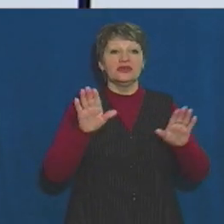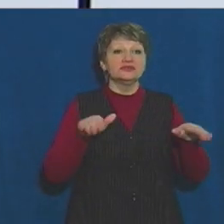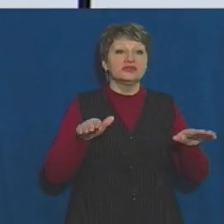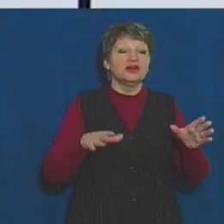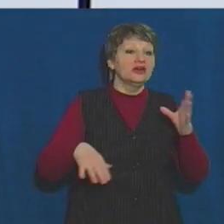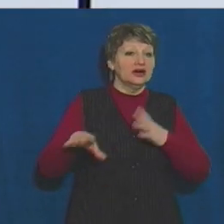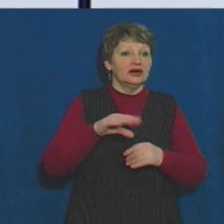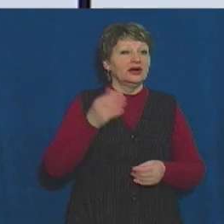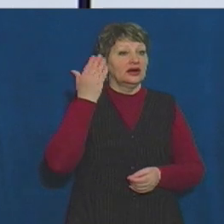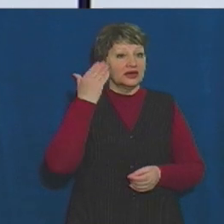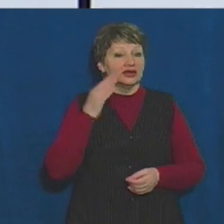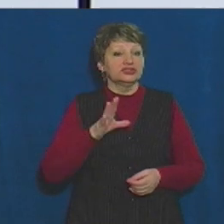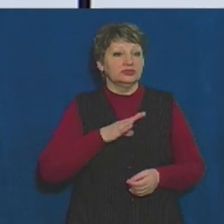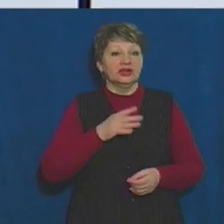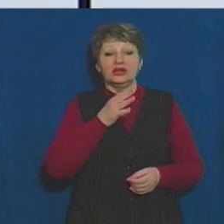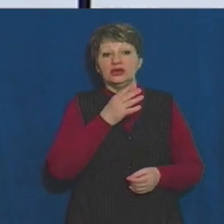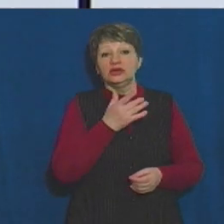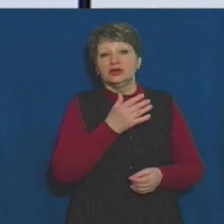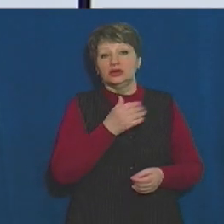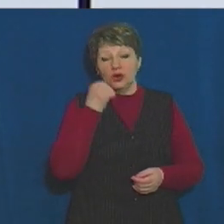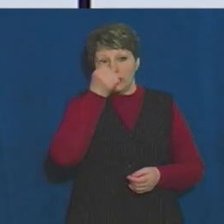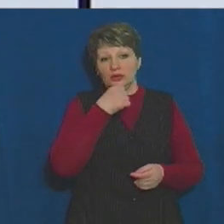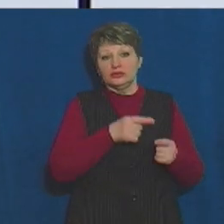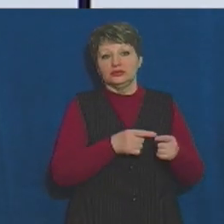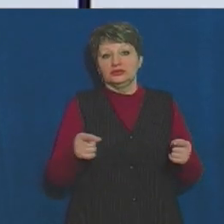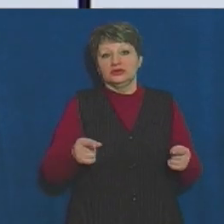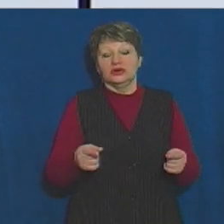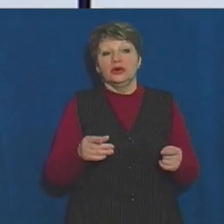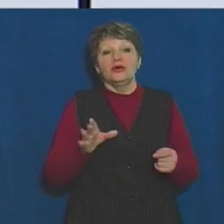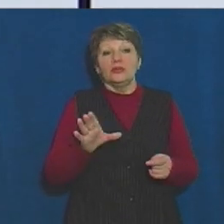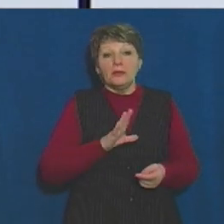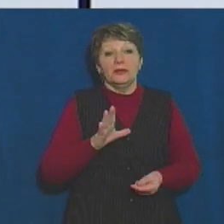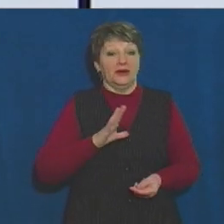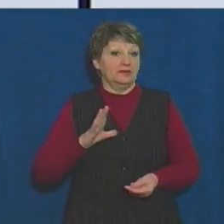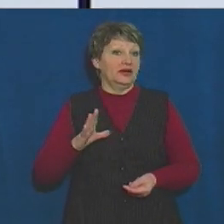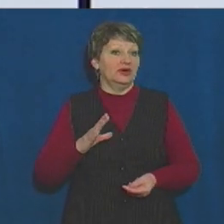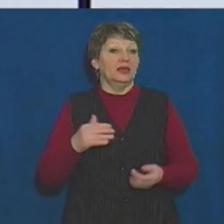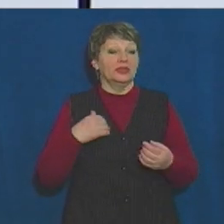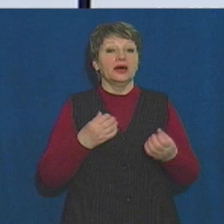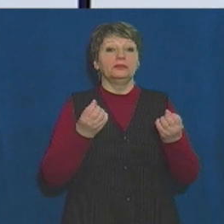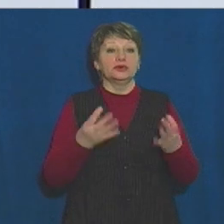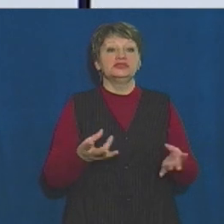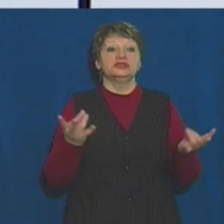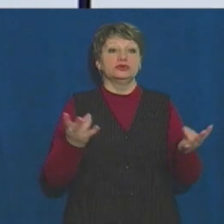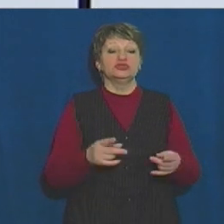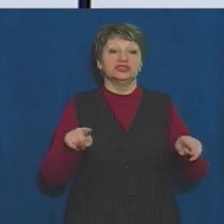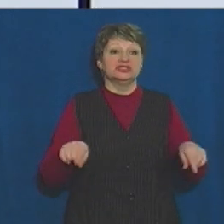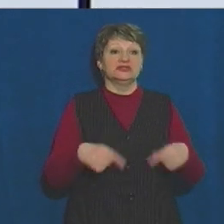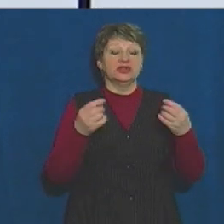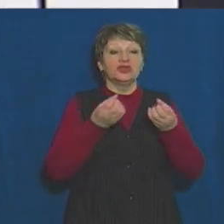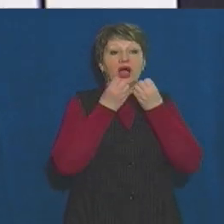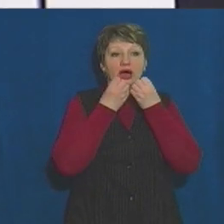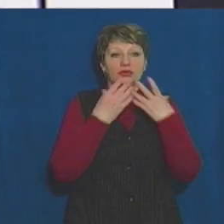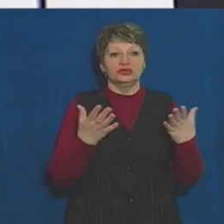час на всі ці протязі життя нашої планети. І він і далі буде. Просто нам треба створити хороші, стійкі насадження, і все, більш нічого не